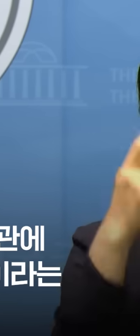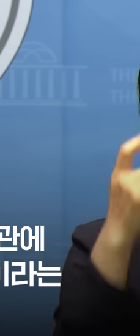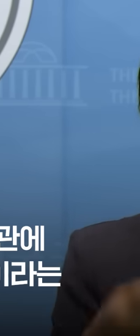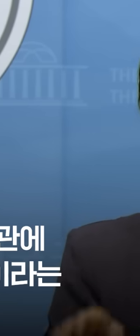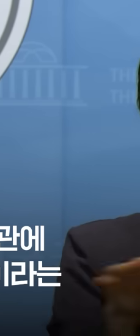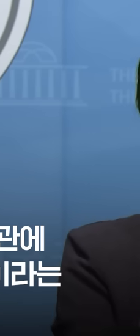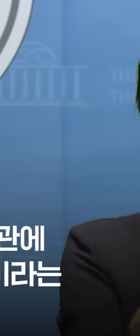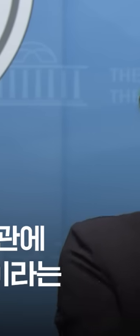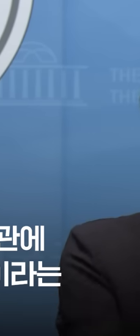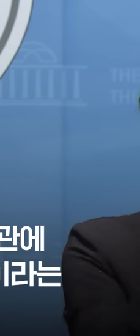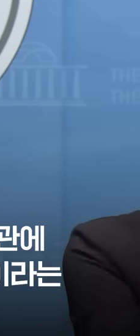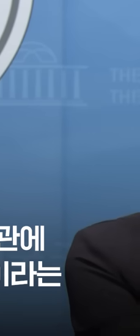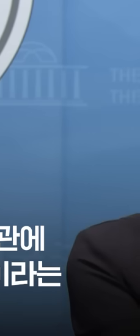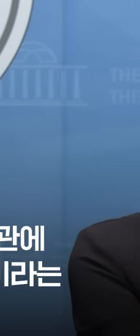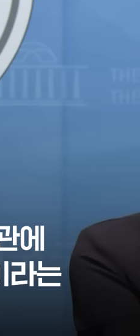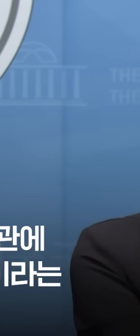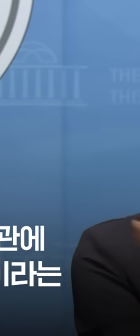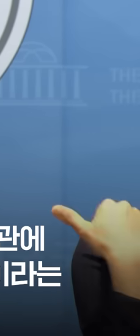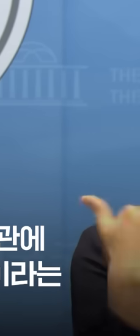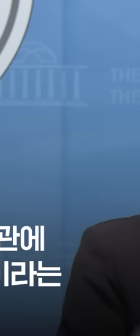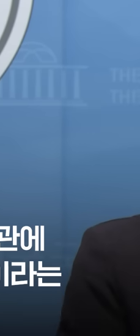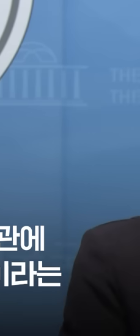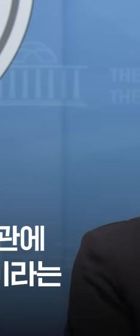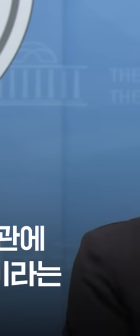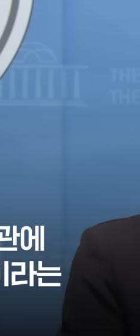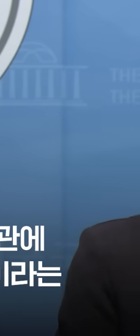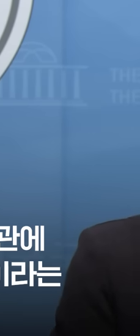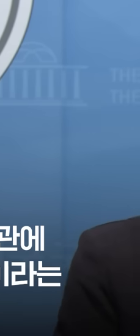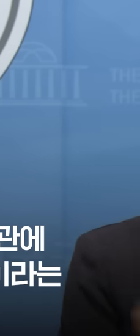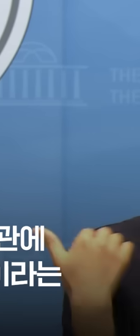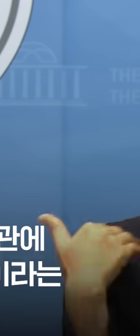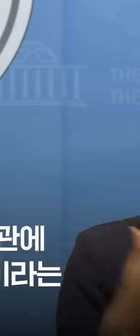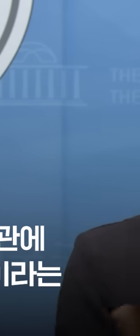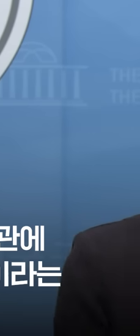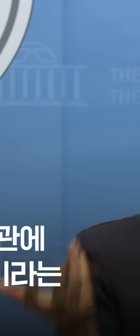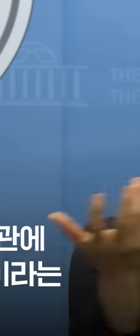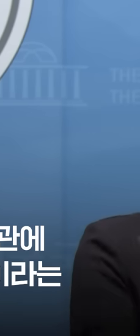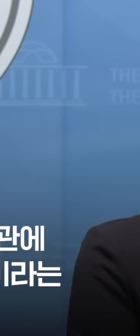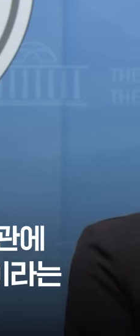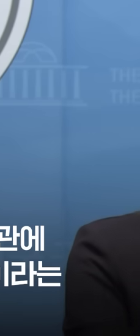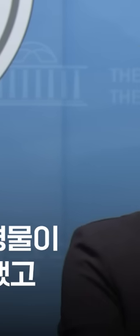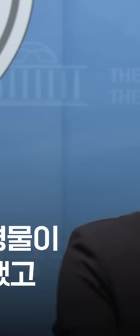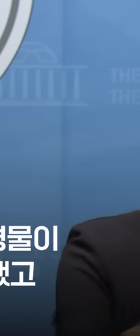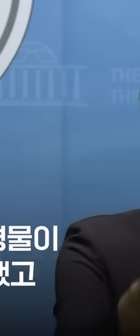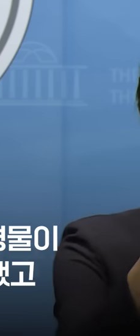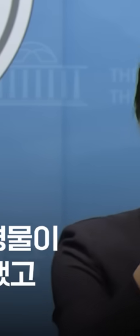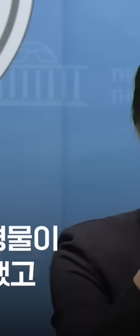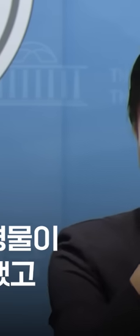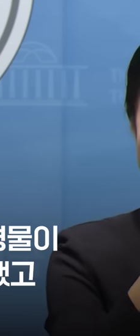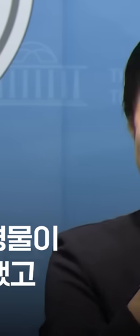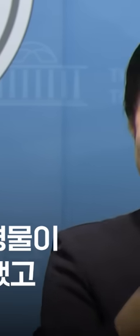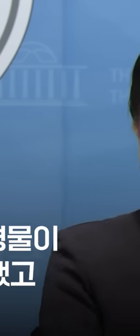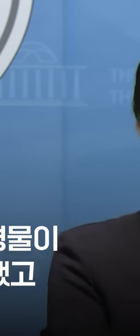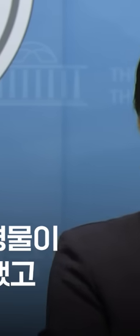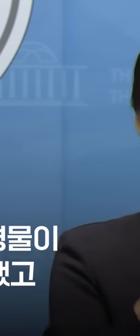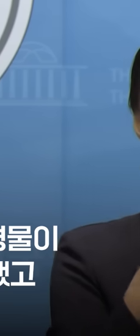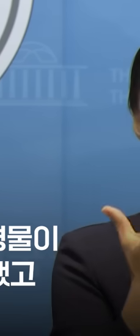전쟁기념관 를 재설치할 계획이라는 뒤늦은